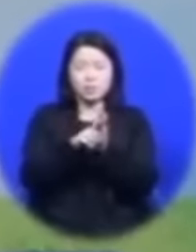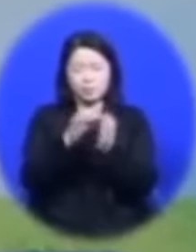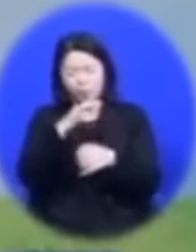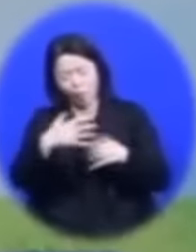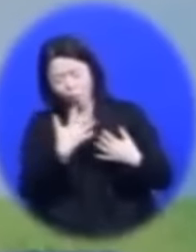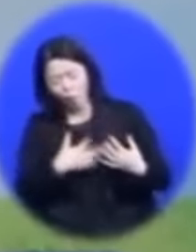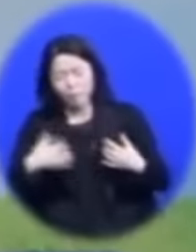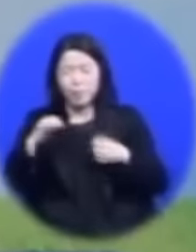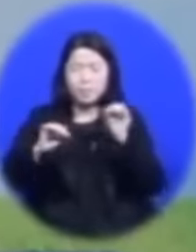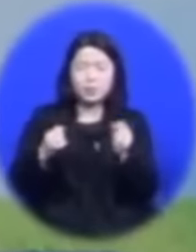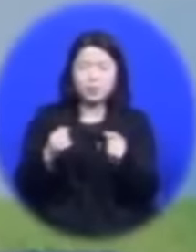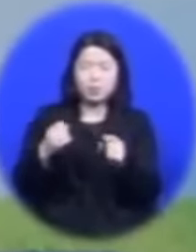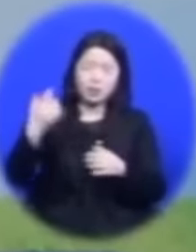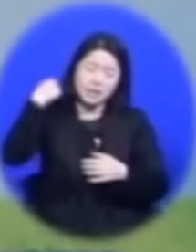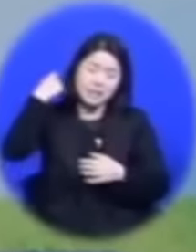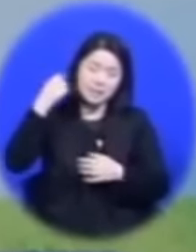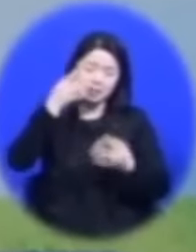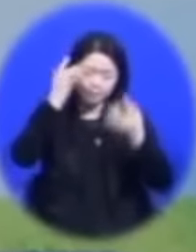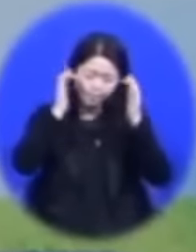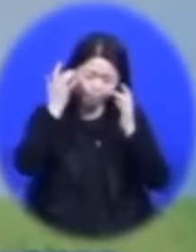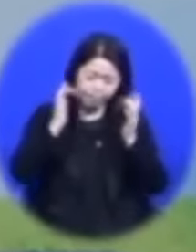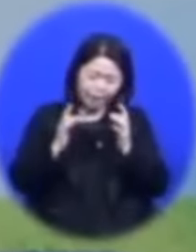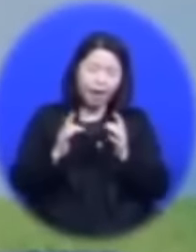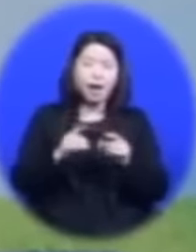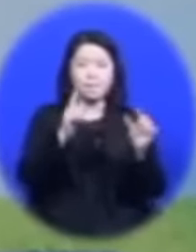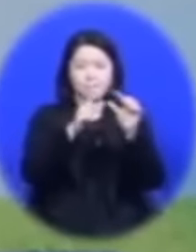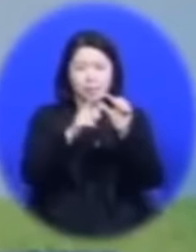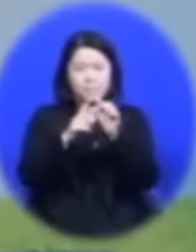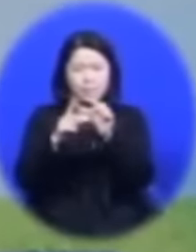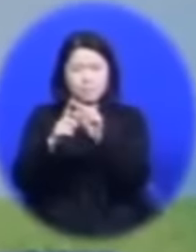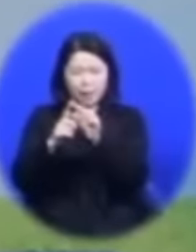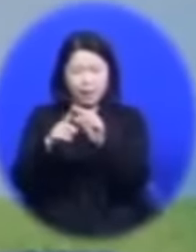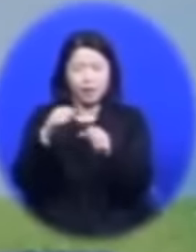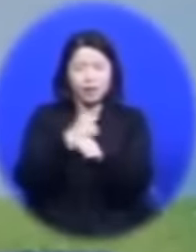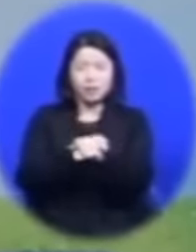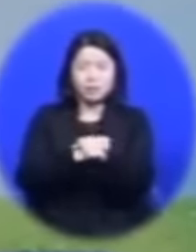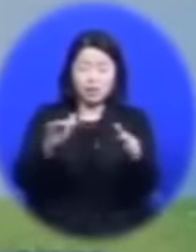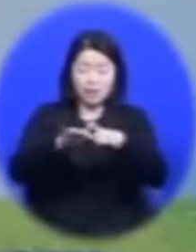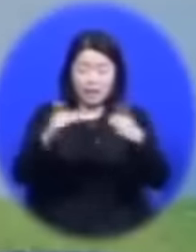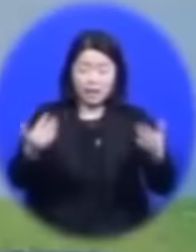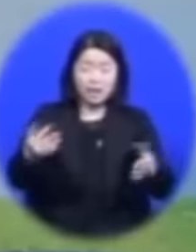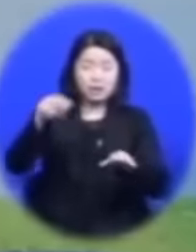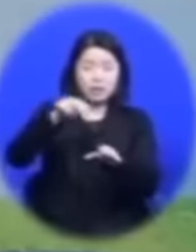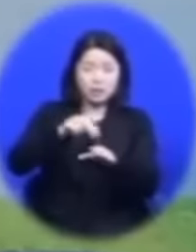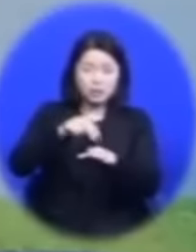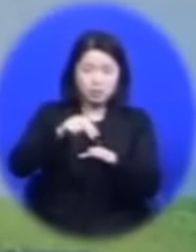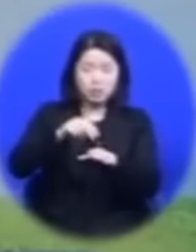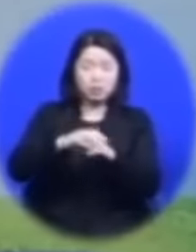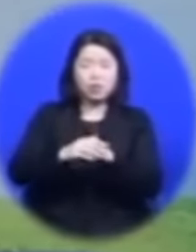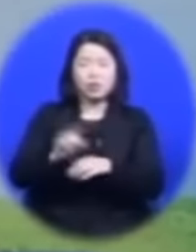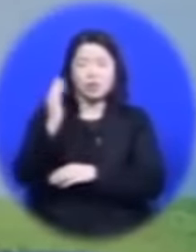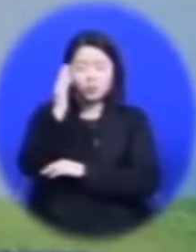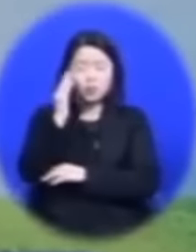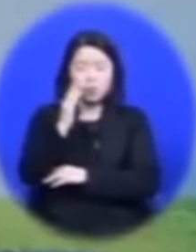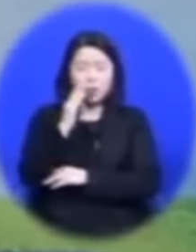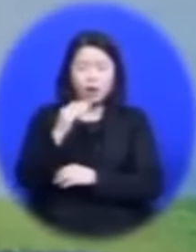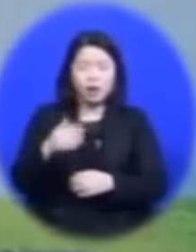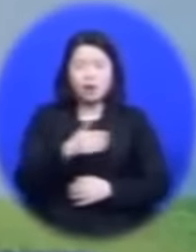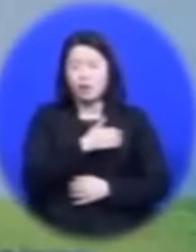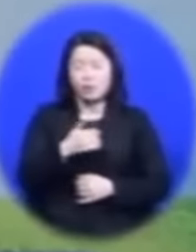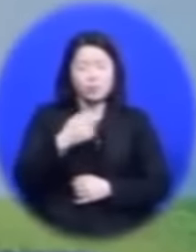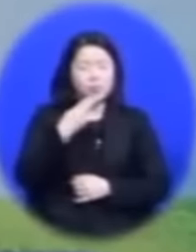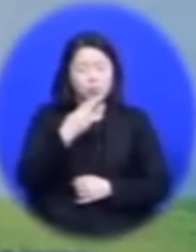뻘뻘 흘리면서 한마디 한마디 해야 되는데 강단에 서서 설교를 도무지 할 자신이 없어서 장로님들에게